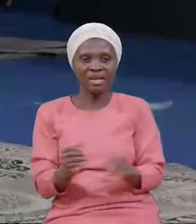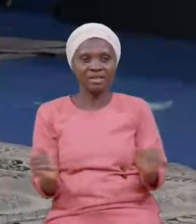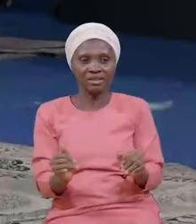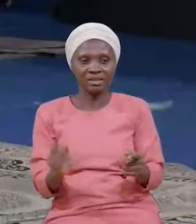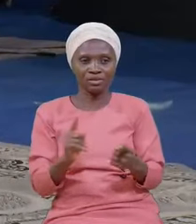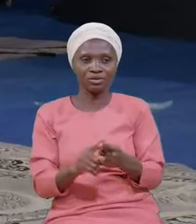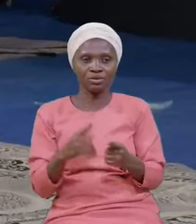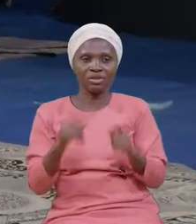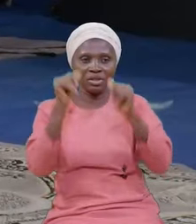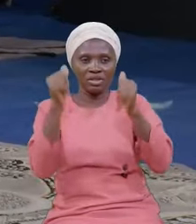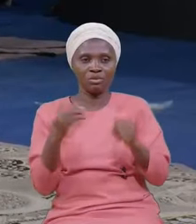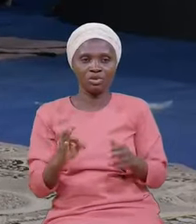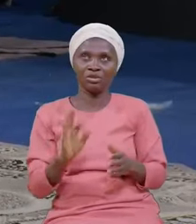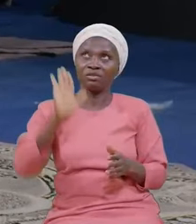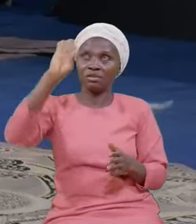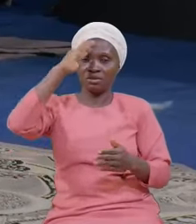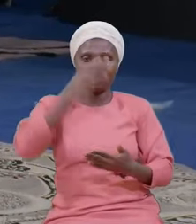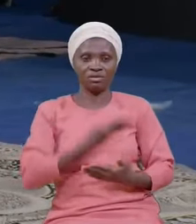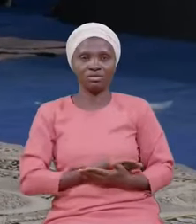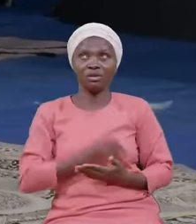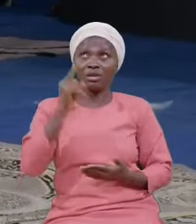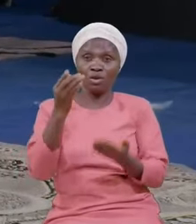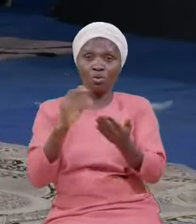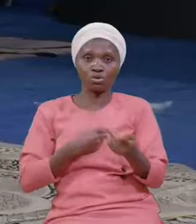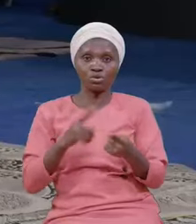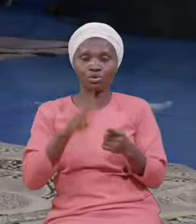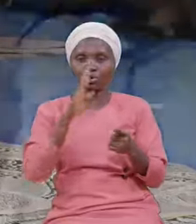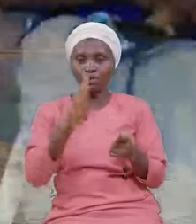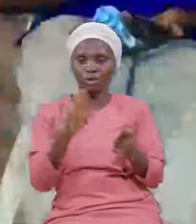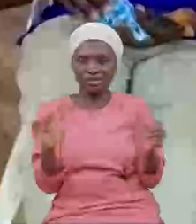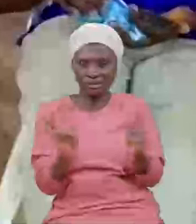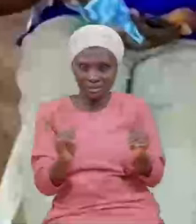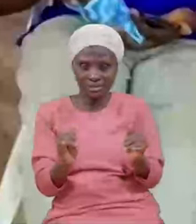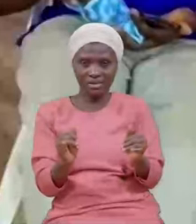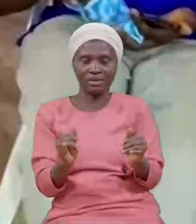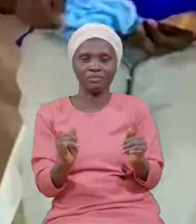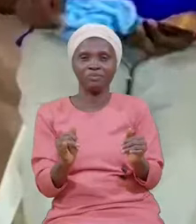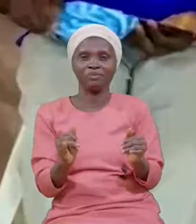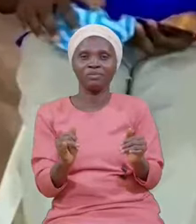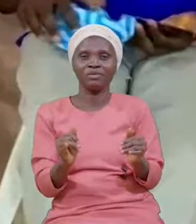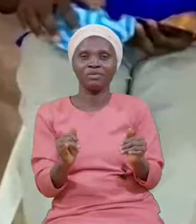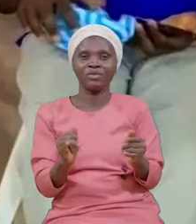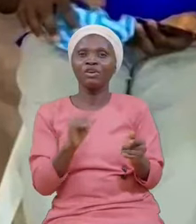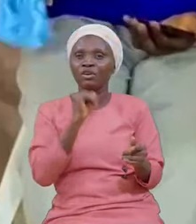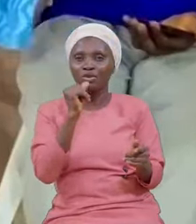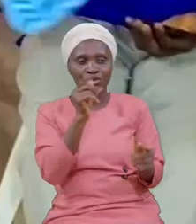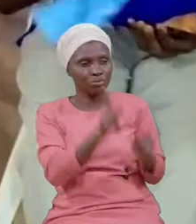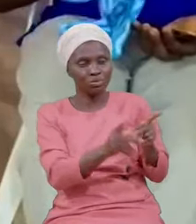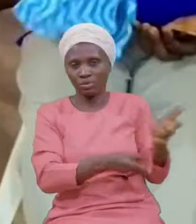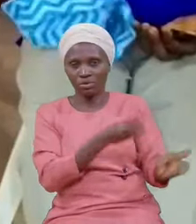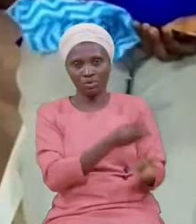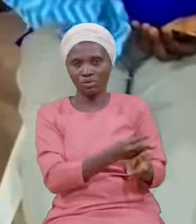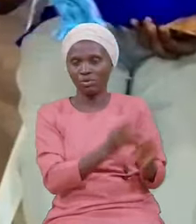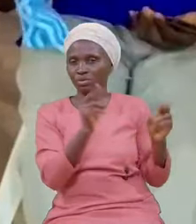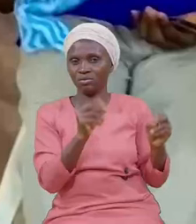Pas aux héros du monde. Il veut que nous soyons semblables, pas aux gens du monde.